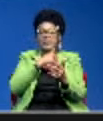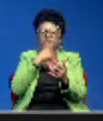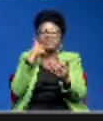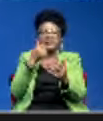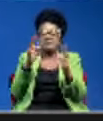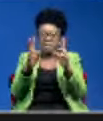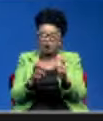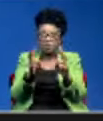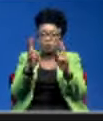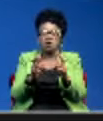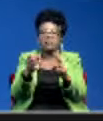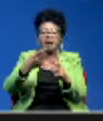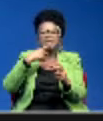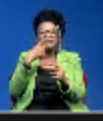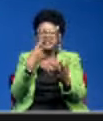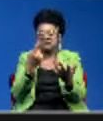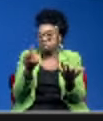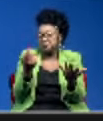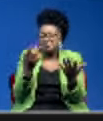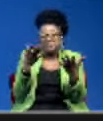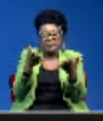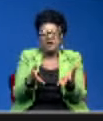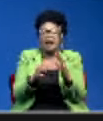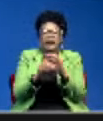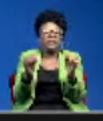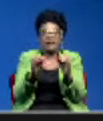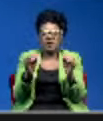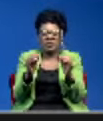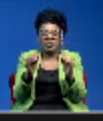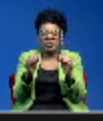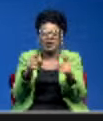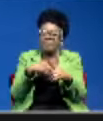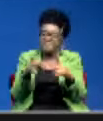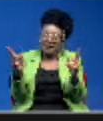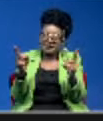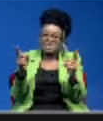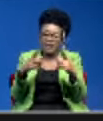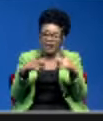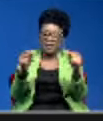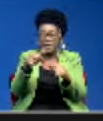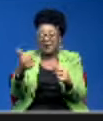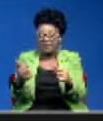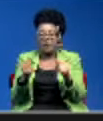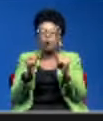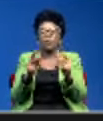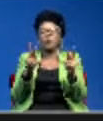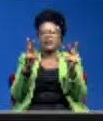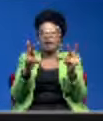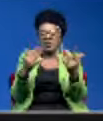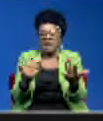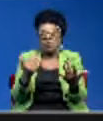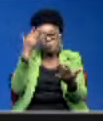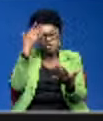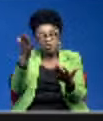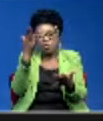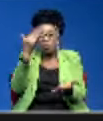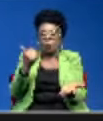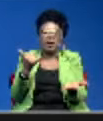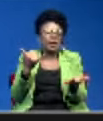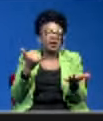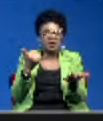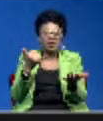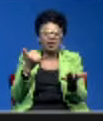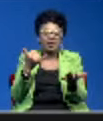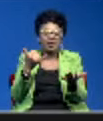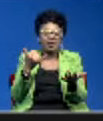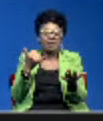yangu, inaniambia unavailable. Sasa unavailable na kulingana ile kadi nyingine ilikuwa available. Sasa hatujui ni kwa nini zinawekwa